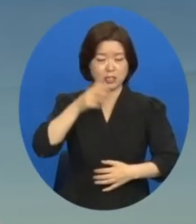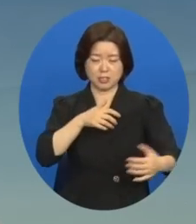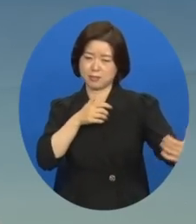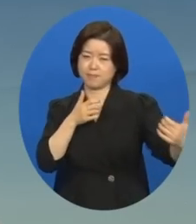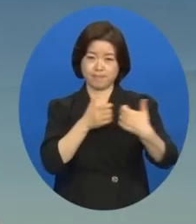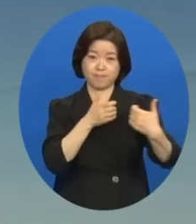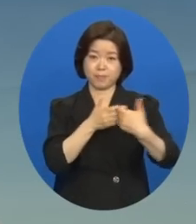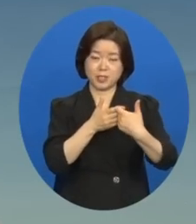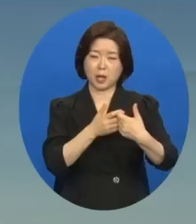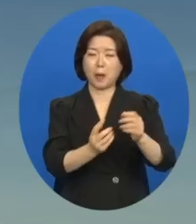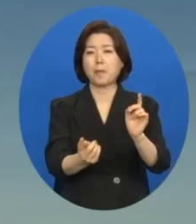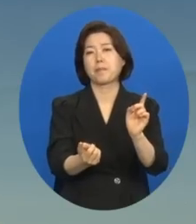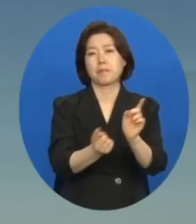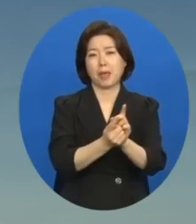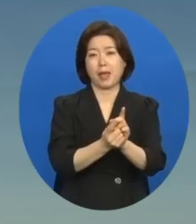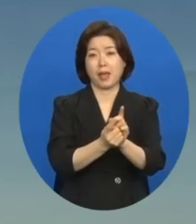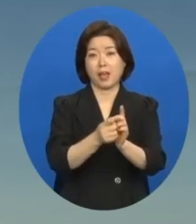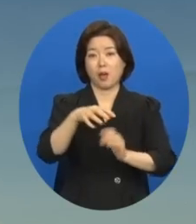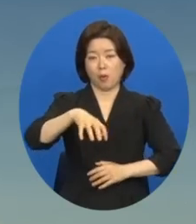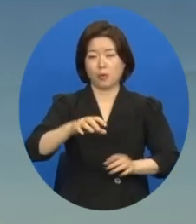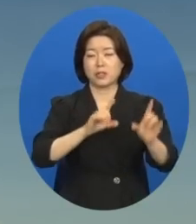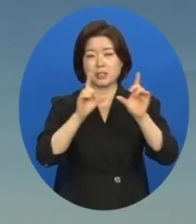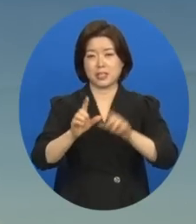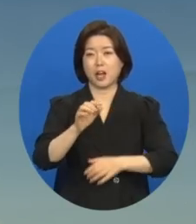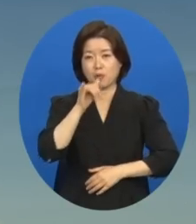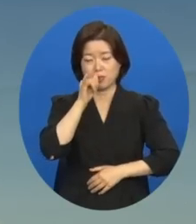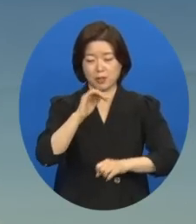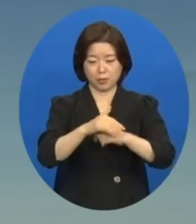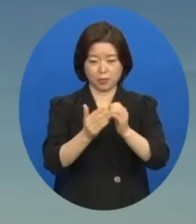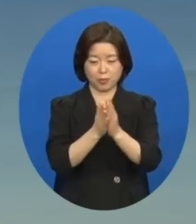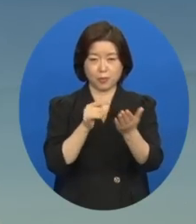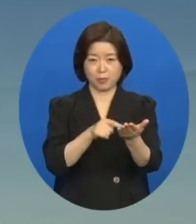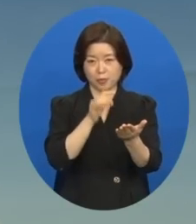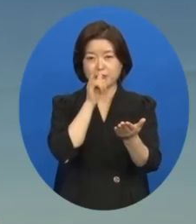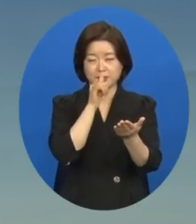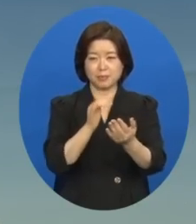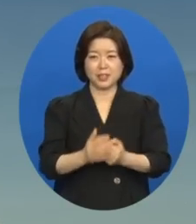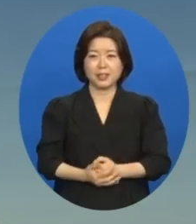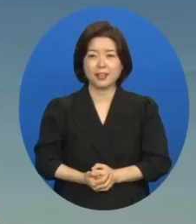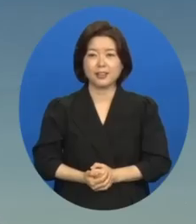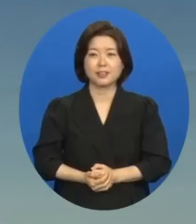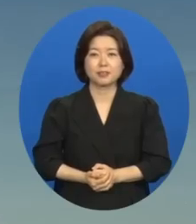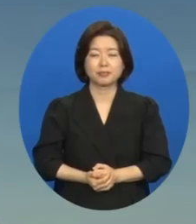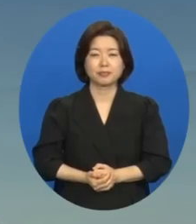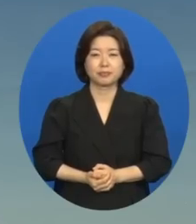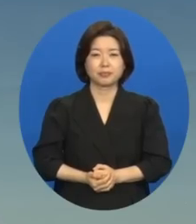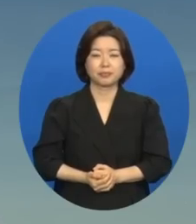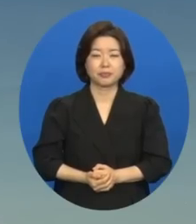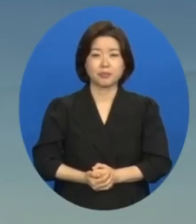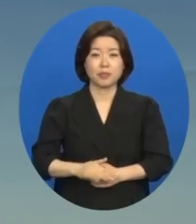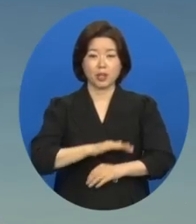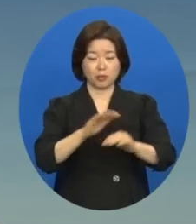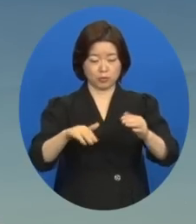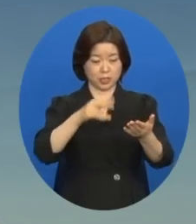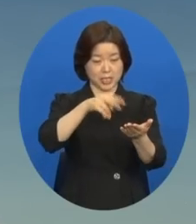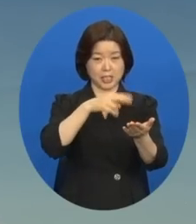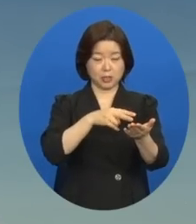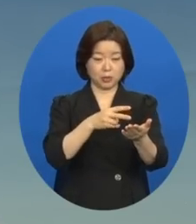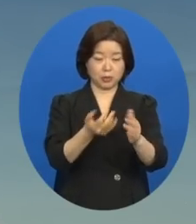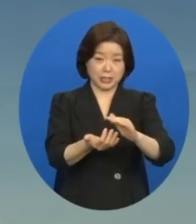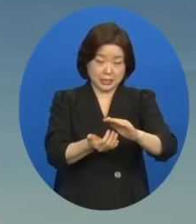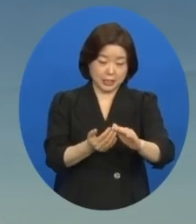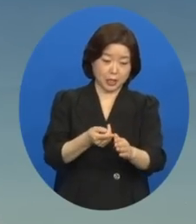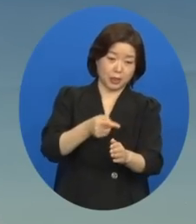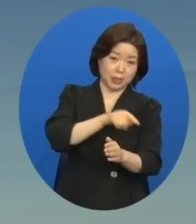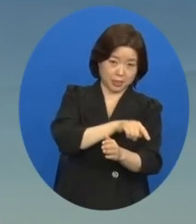싸움을 만나는 자리에서 살고 있다라고 오늘 본문은 우리에게 이야기하고 있습니다. 우리가 읽었던 오늘 본문 바로